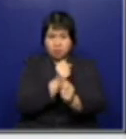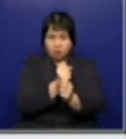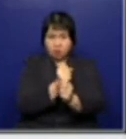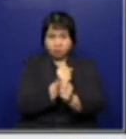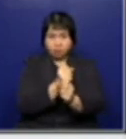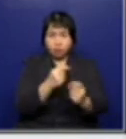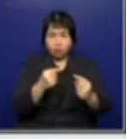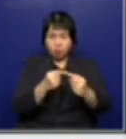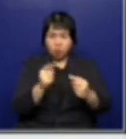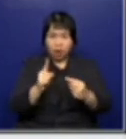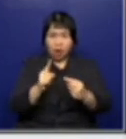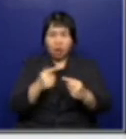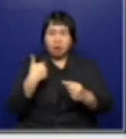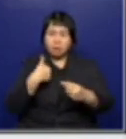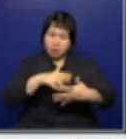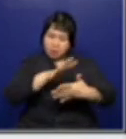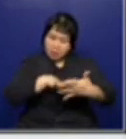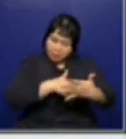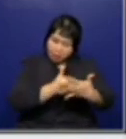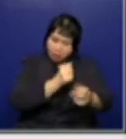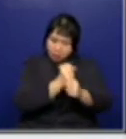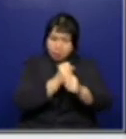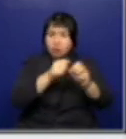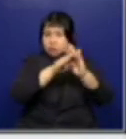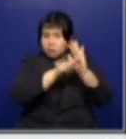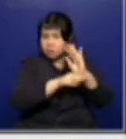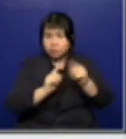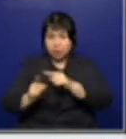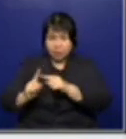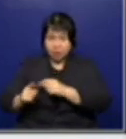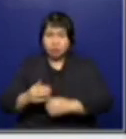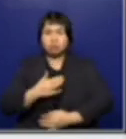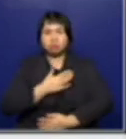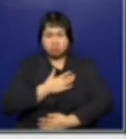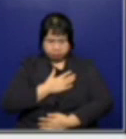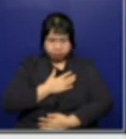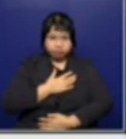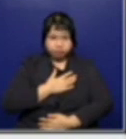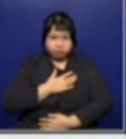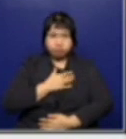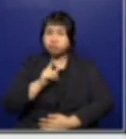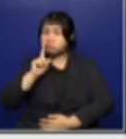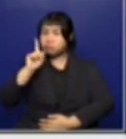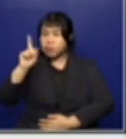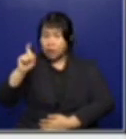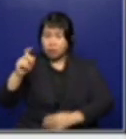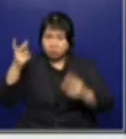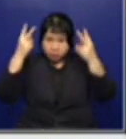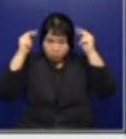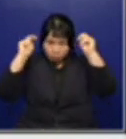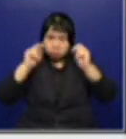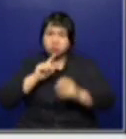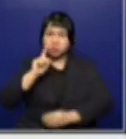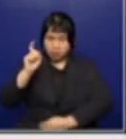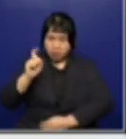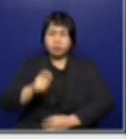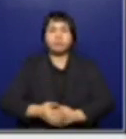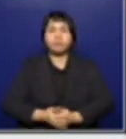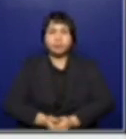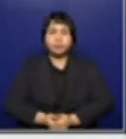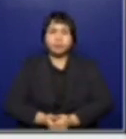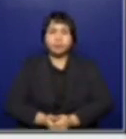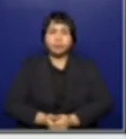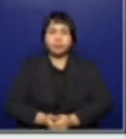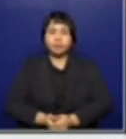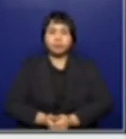การหรือกลไกดังกล่าวผมต้องถามท่านนายกรัฐมนตรีว่า